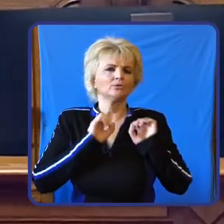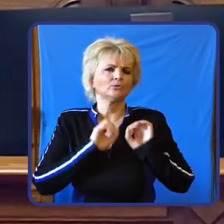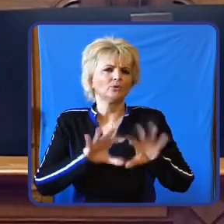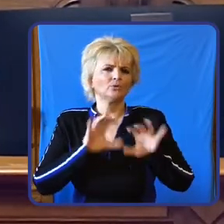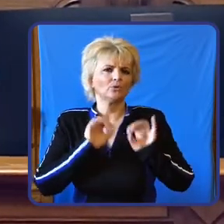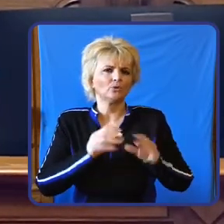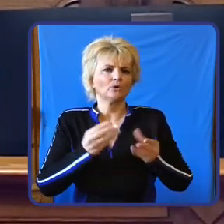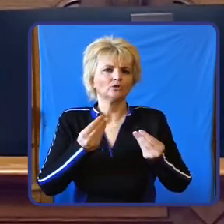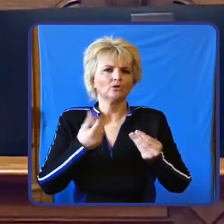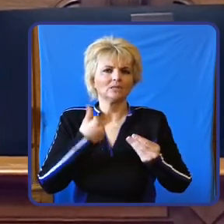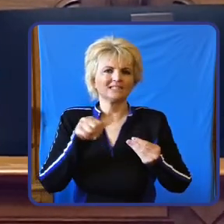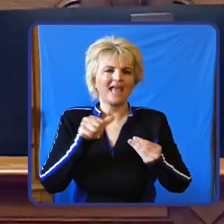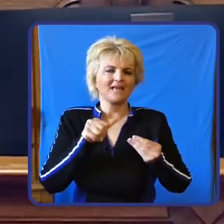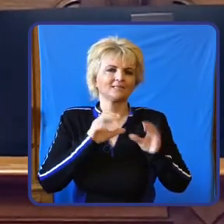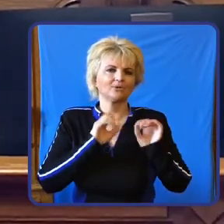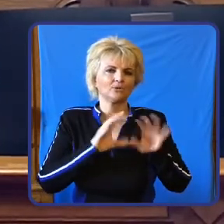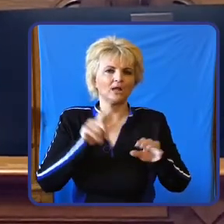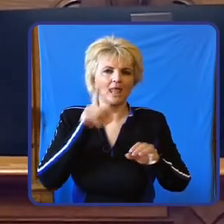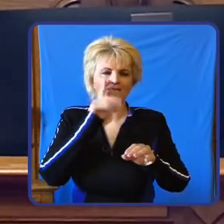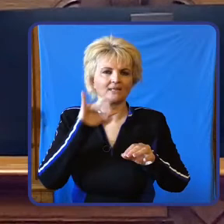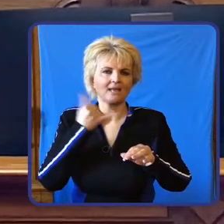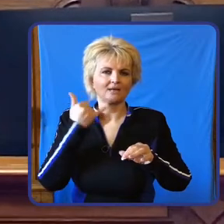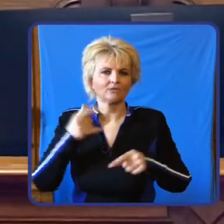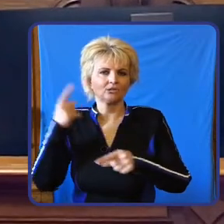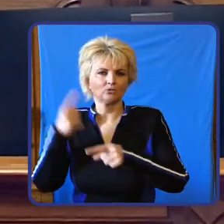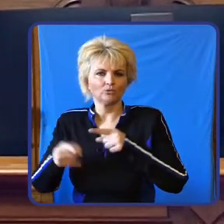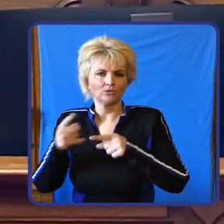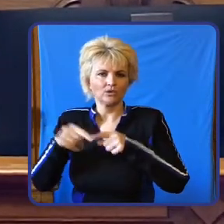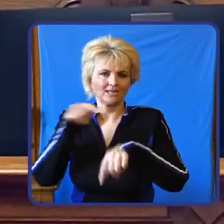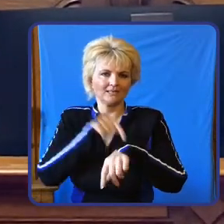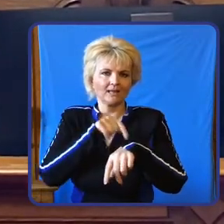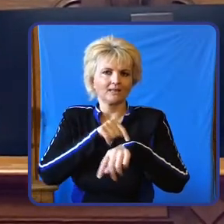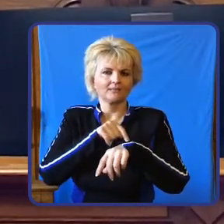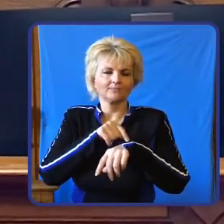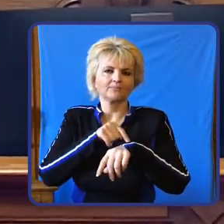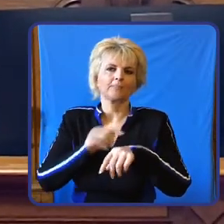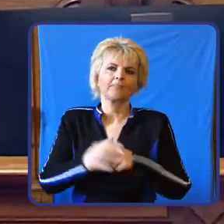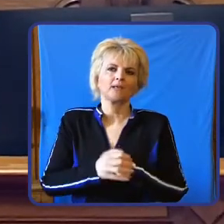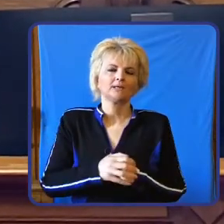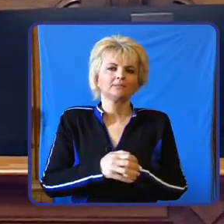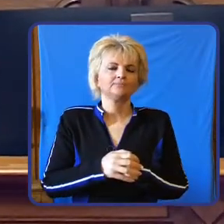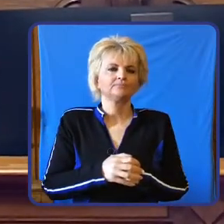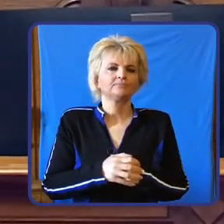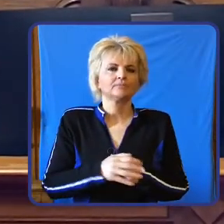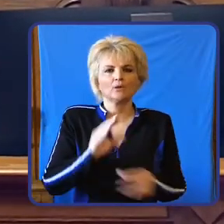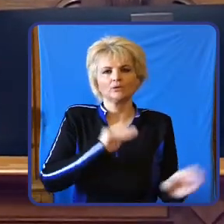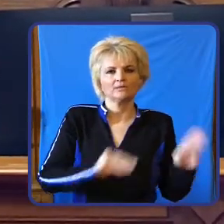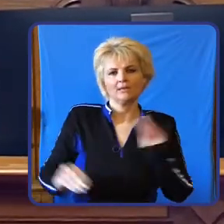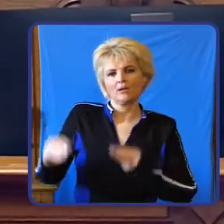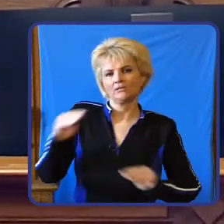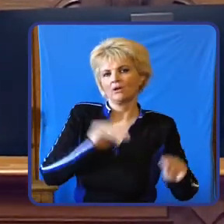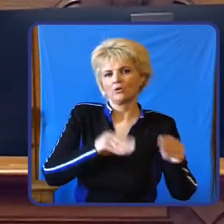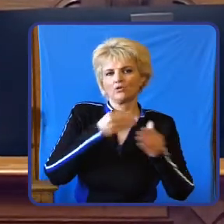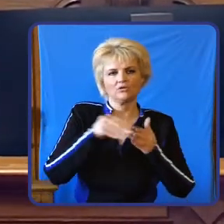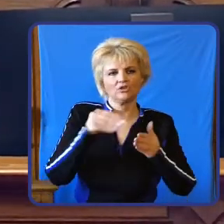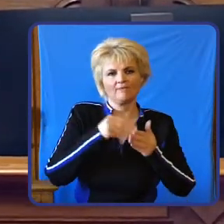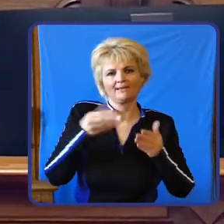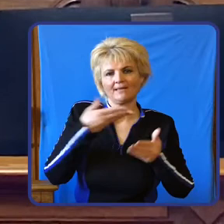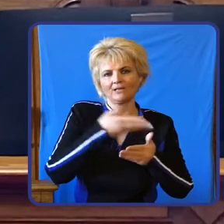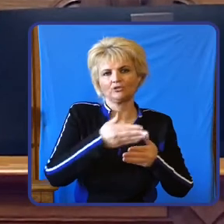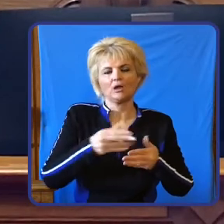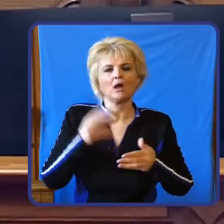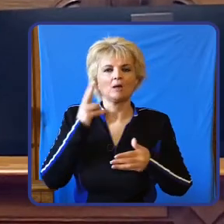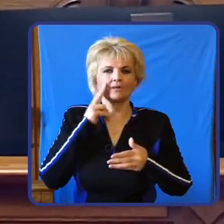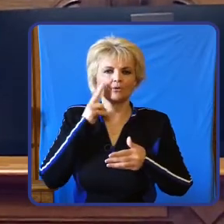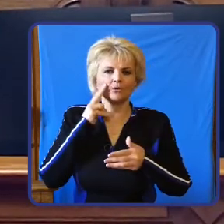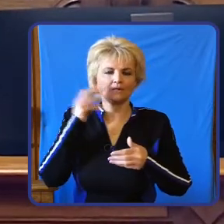százai, amikkel itt Lázár János és utódja idején a összeeszkáváltak egy költségvetést,